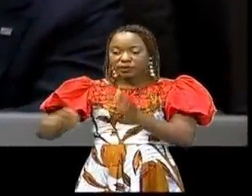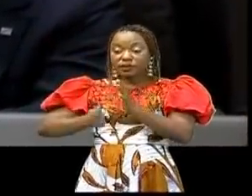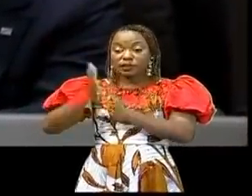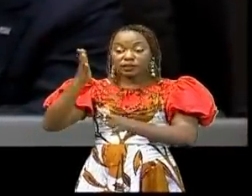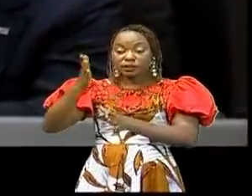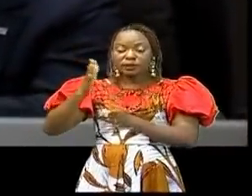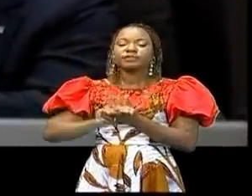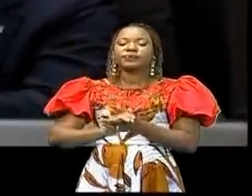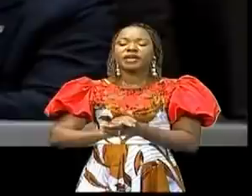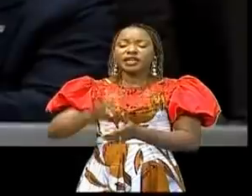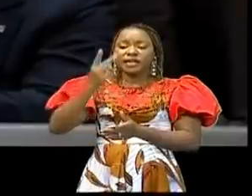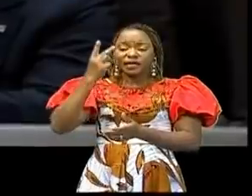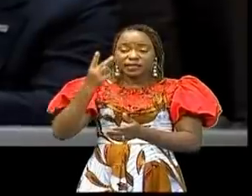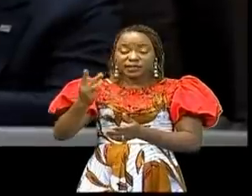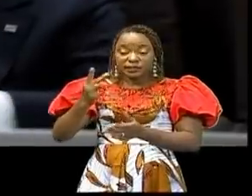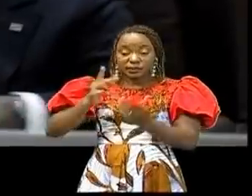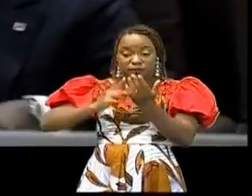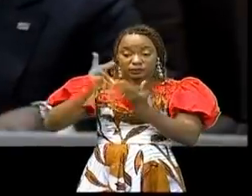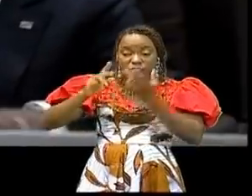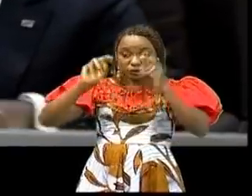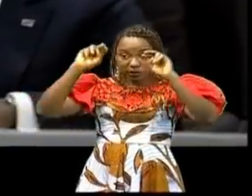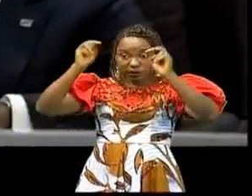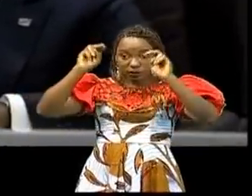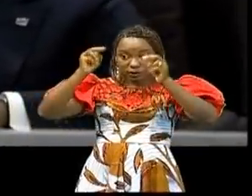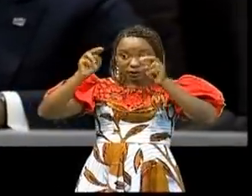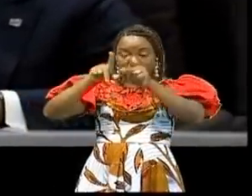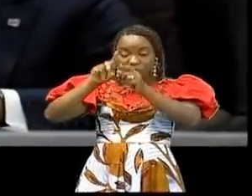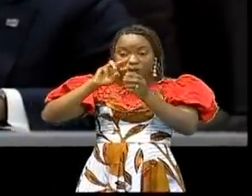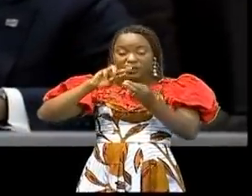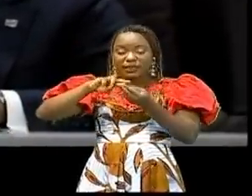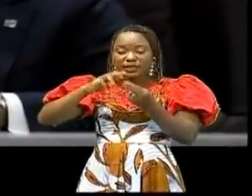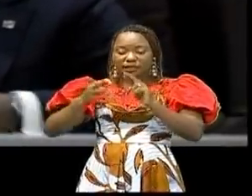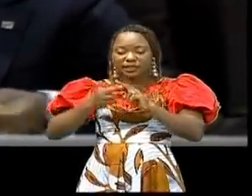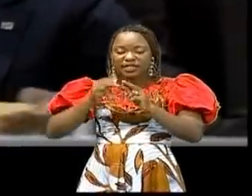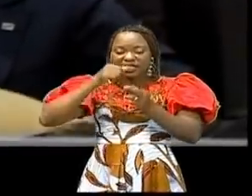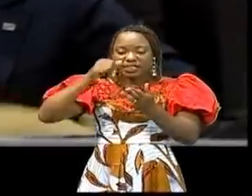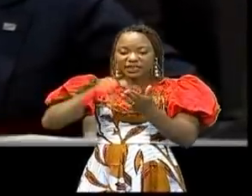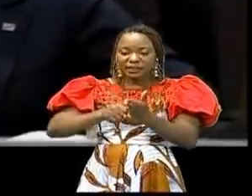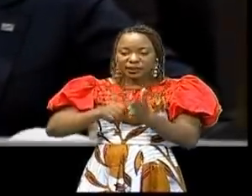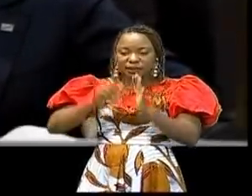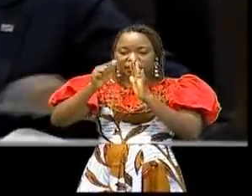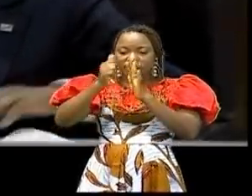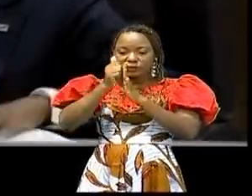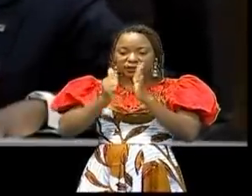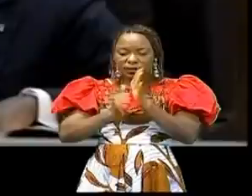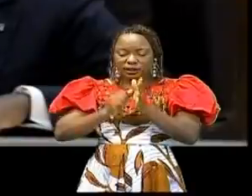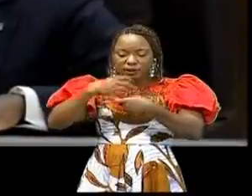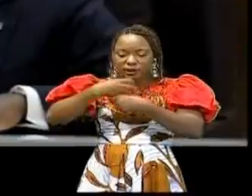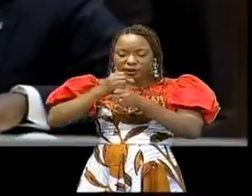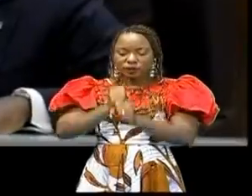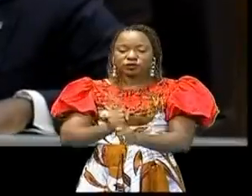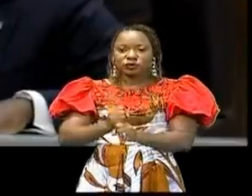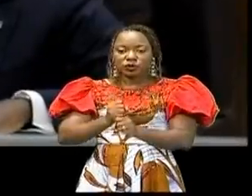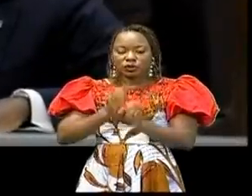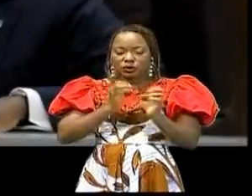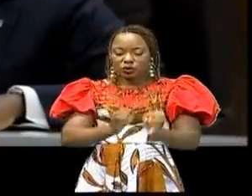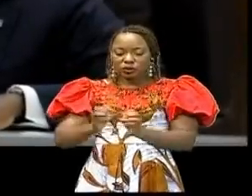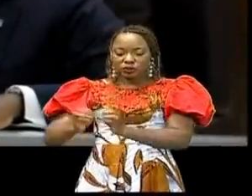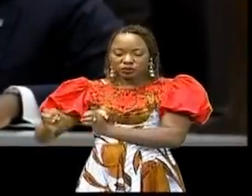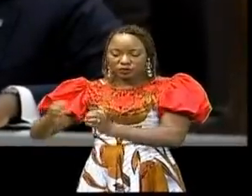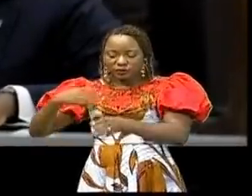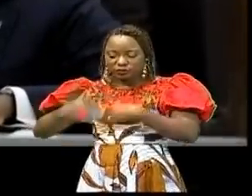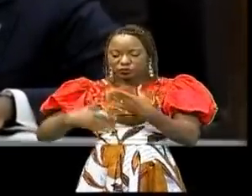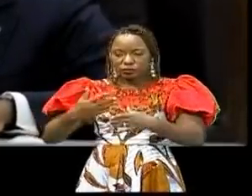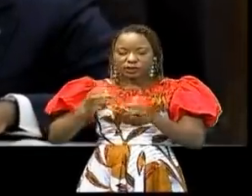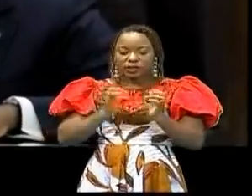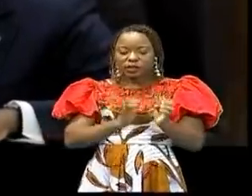Le deuxième projet de texte a été relatif à l'arrêté ministériel portant création, organisation et fonctionnement de